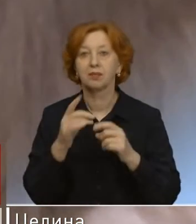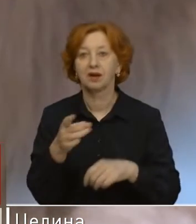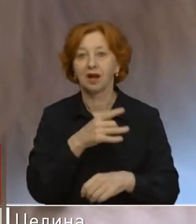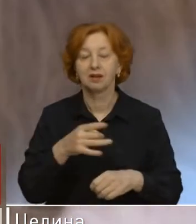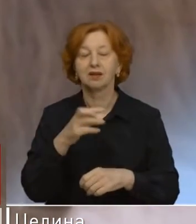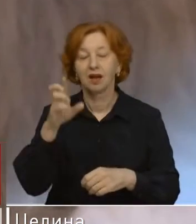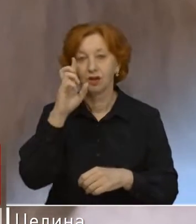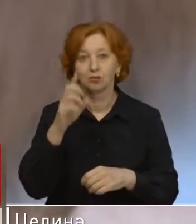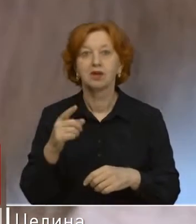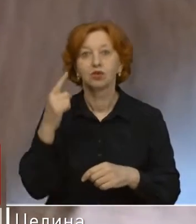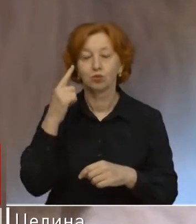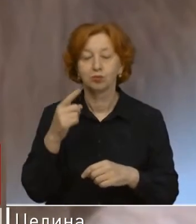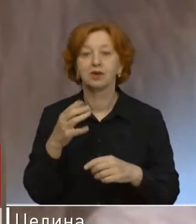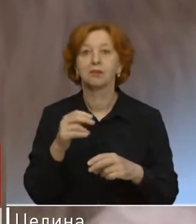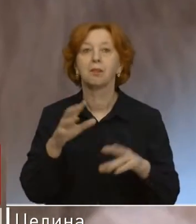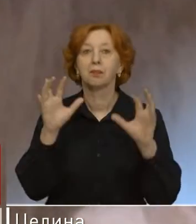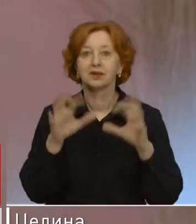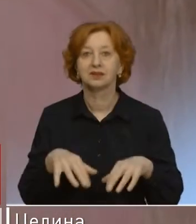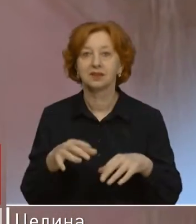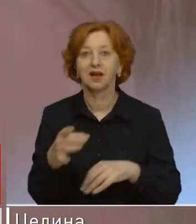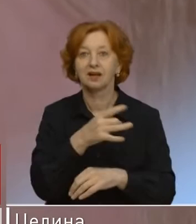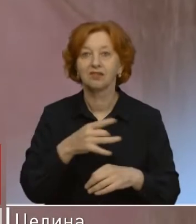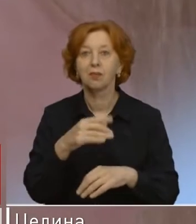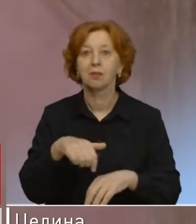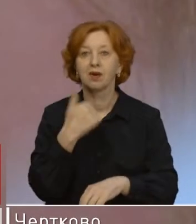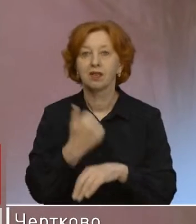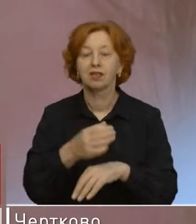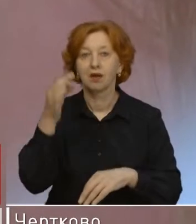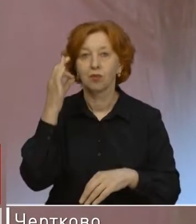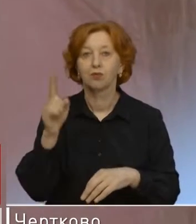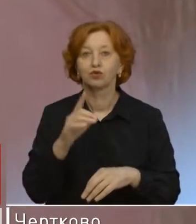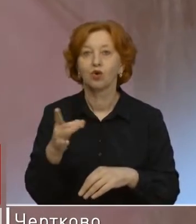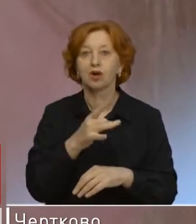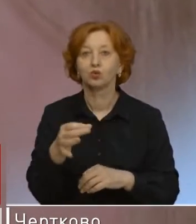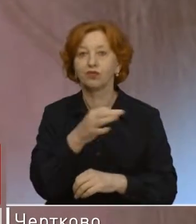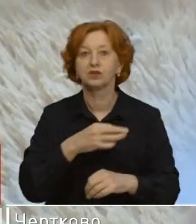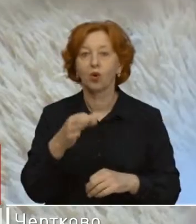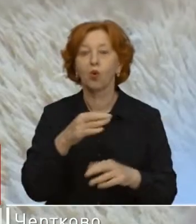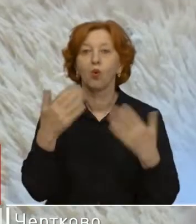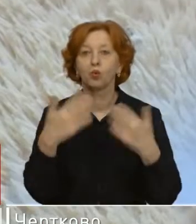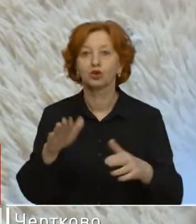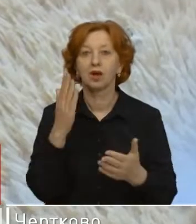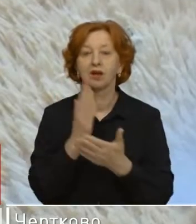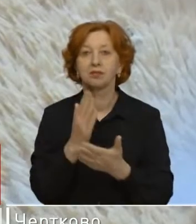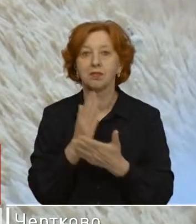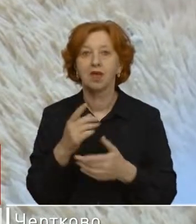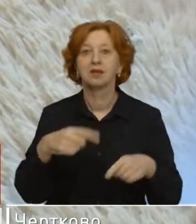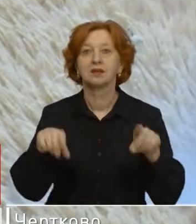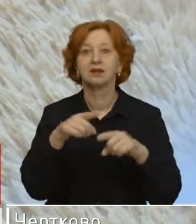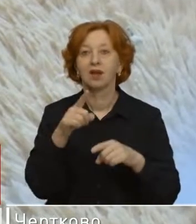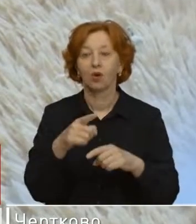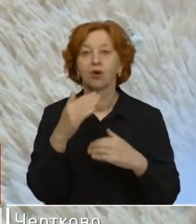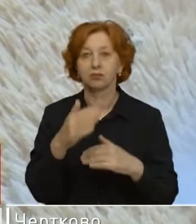и Государственной думы. Председатель регионального парламента напомнил, что в Ростовской области уже имеется удачный опыт